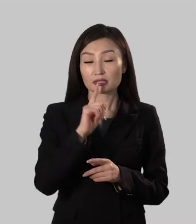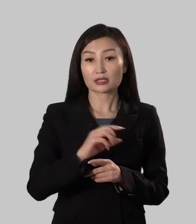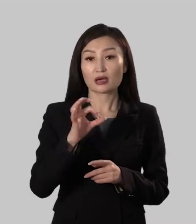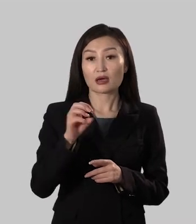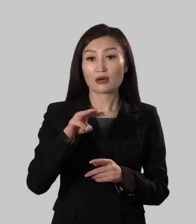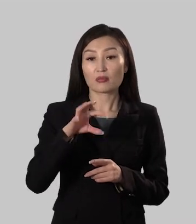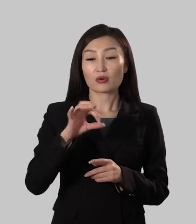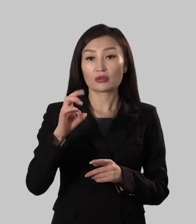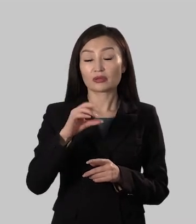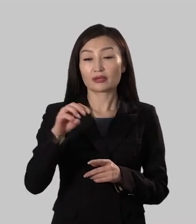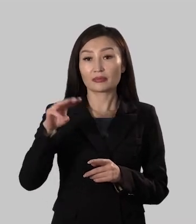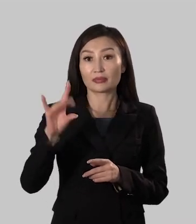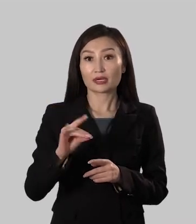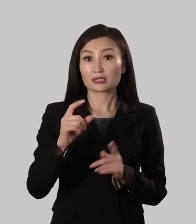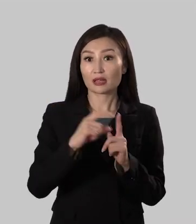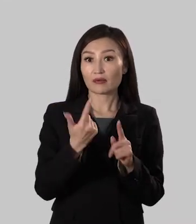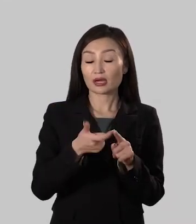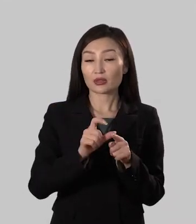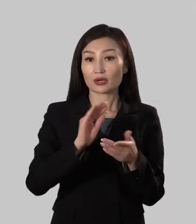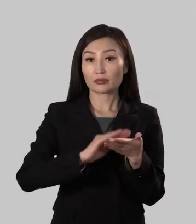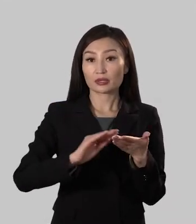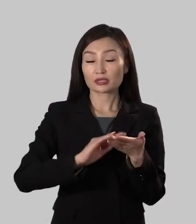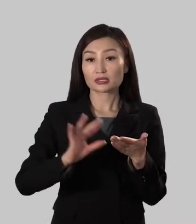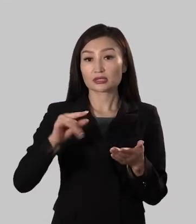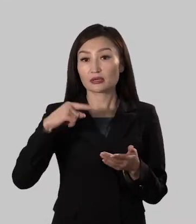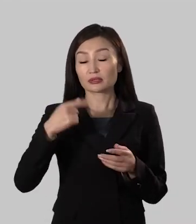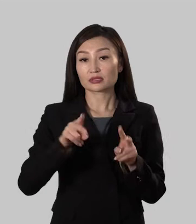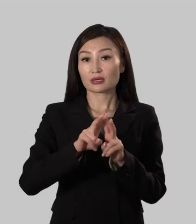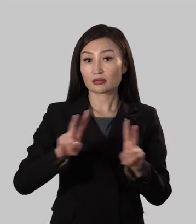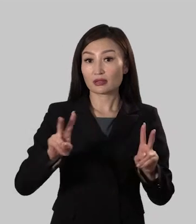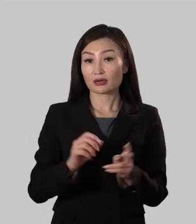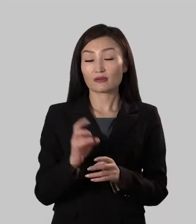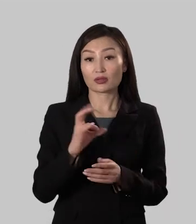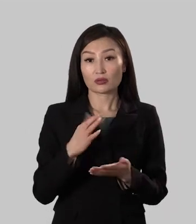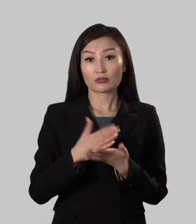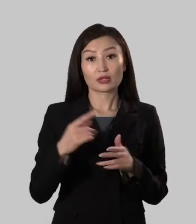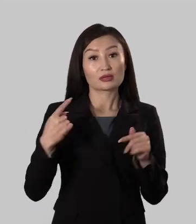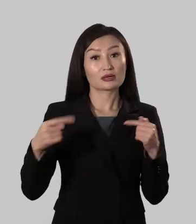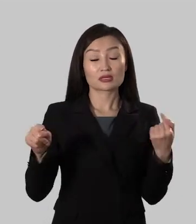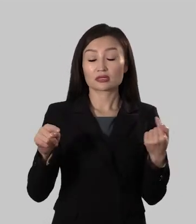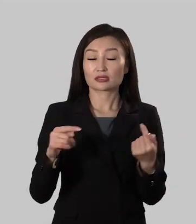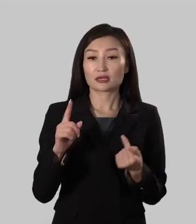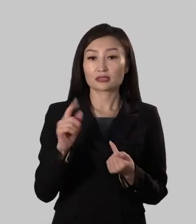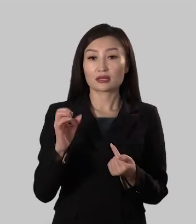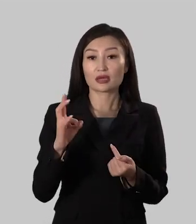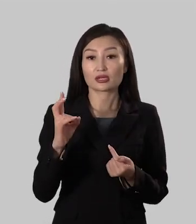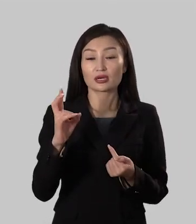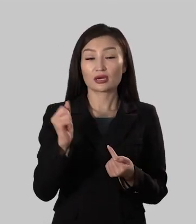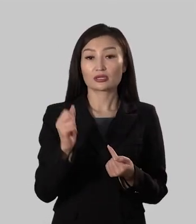Омонимы – слова, которые пишутся и произносятся одинаково, но имеют разное лексическое значение.